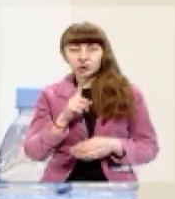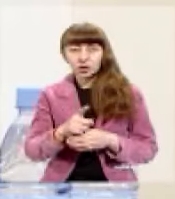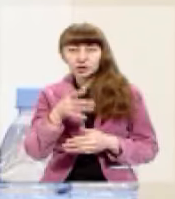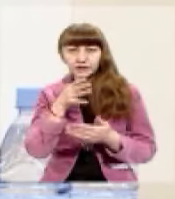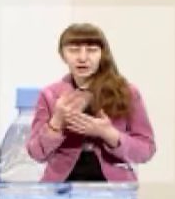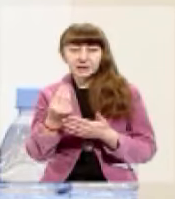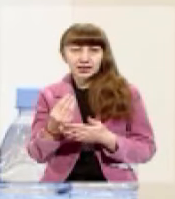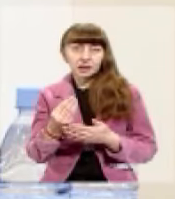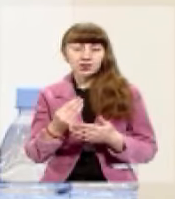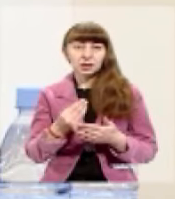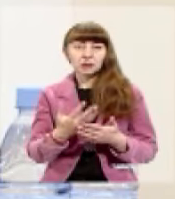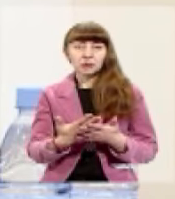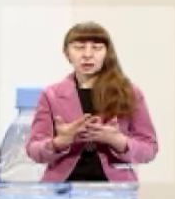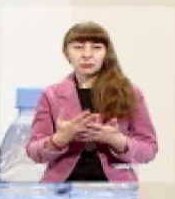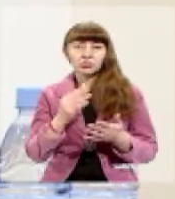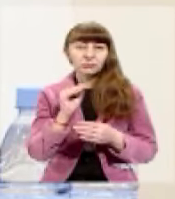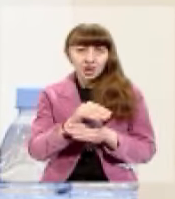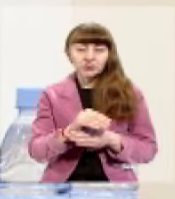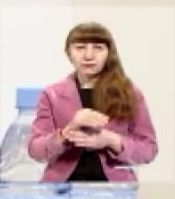свои средства, обновлять технику.